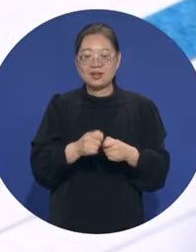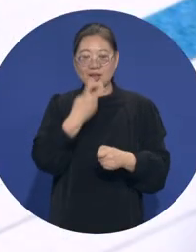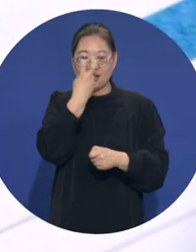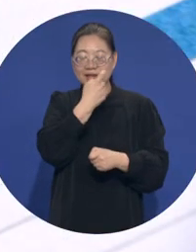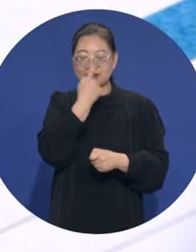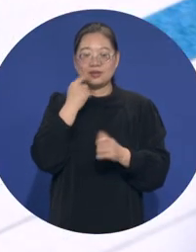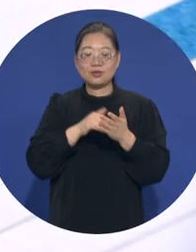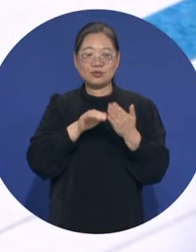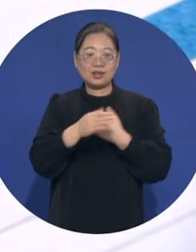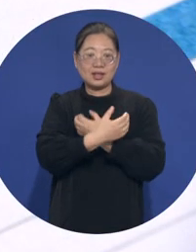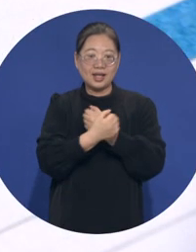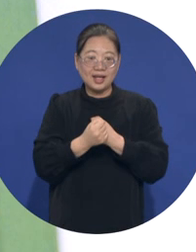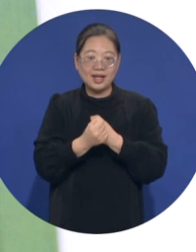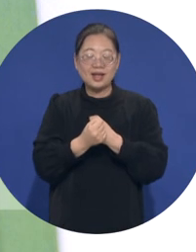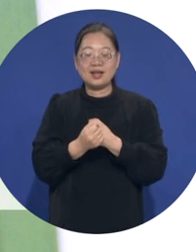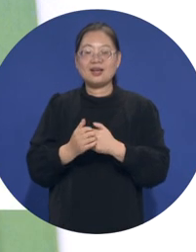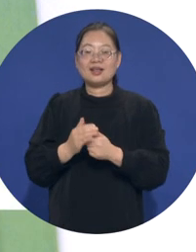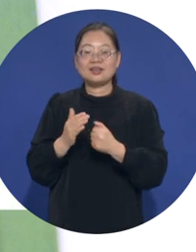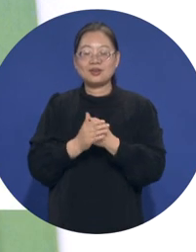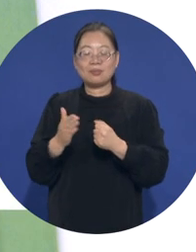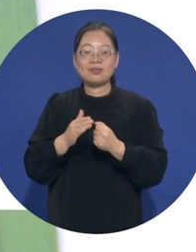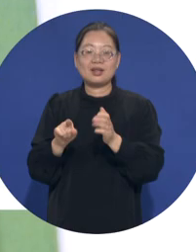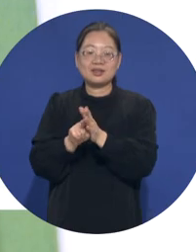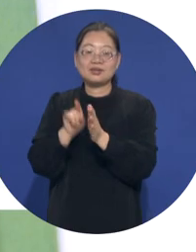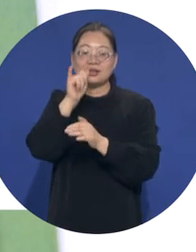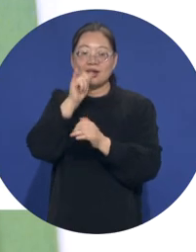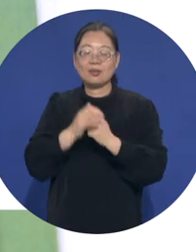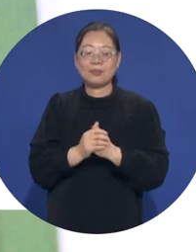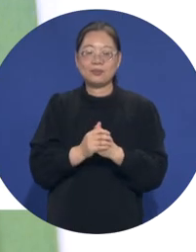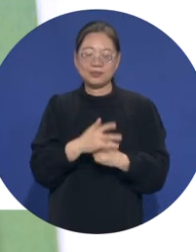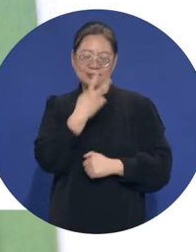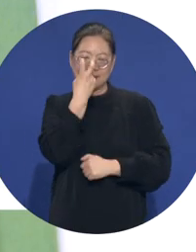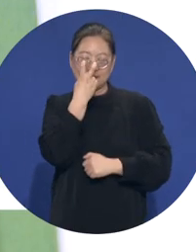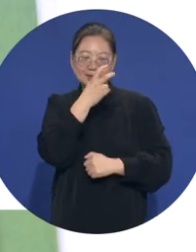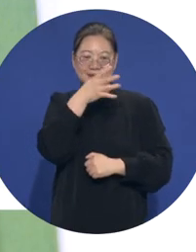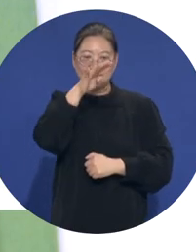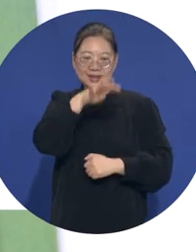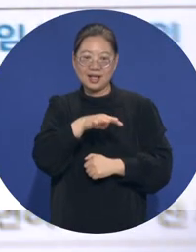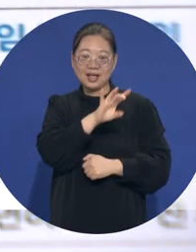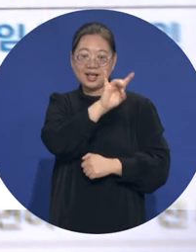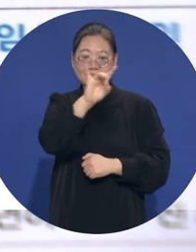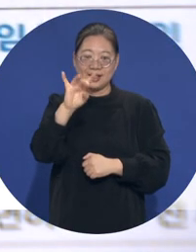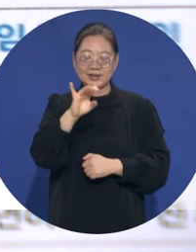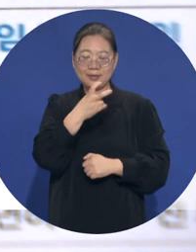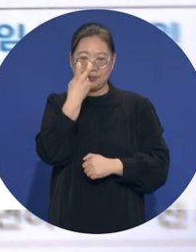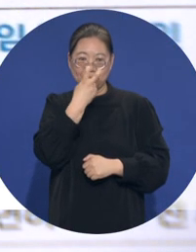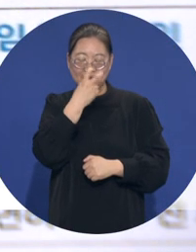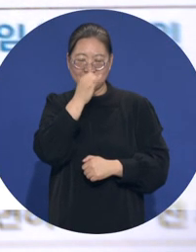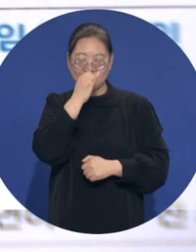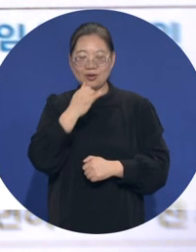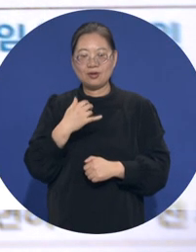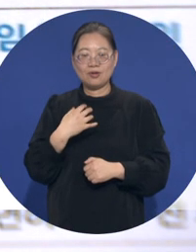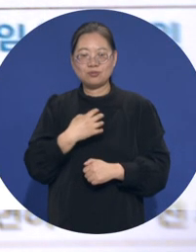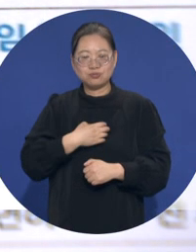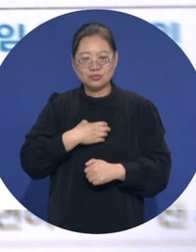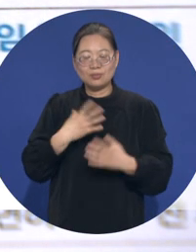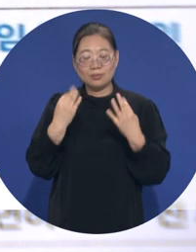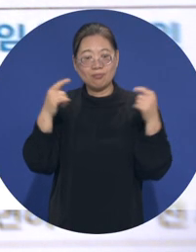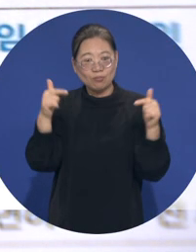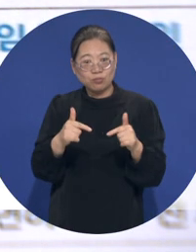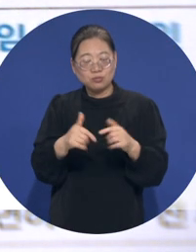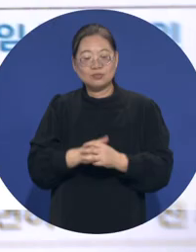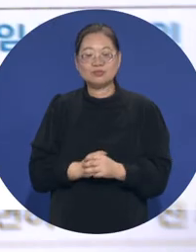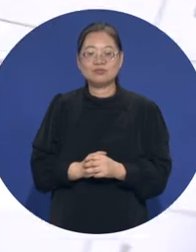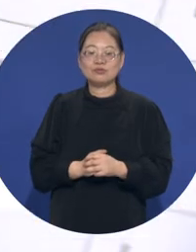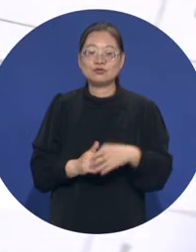큰 신뢰로 다가옵니다. 그 체크리스트에 체크를 하나하나 해가면서 불안감을 많이 해소할 수 있었습니다.